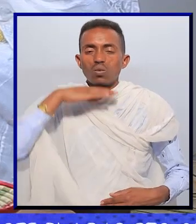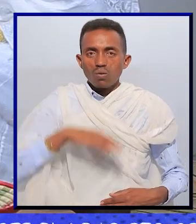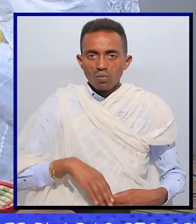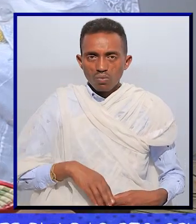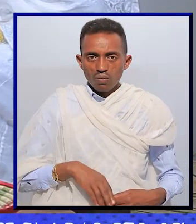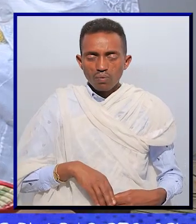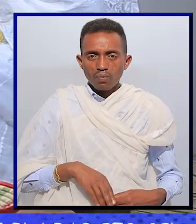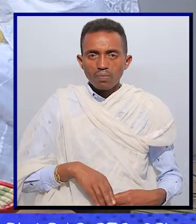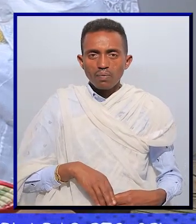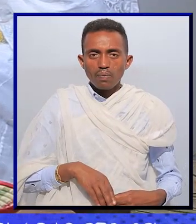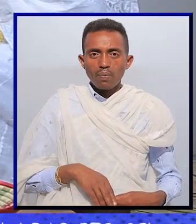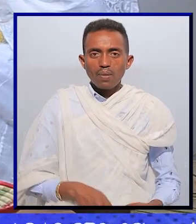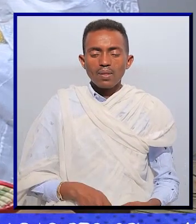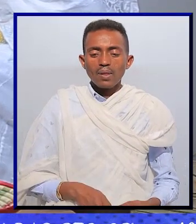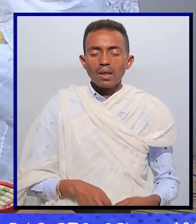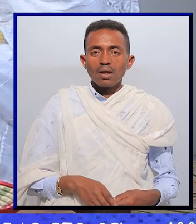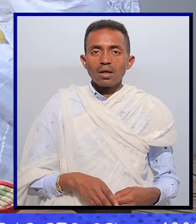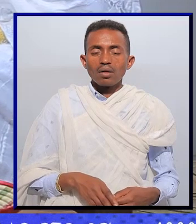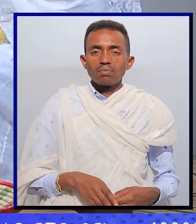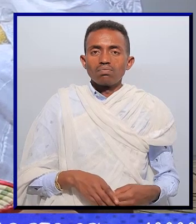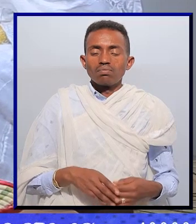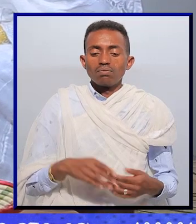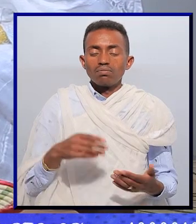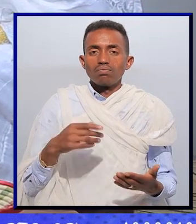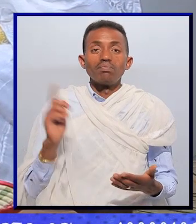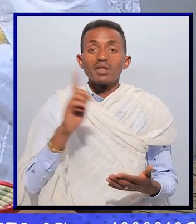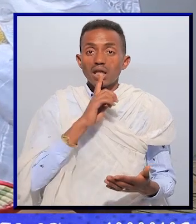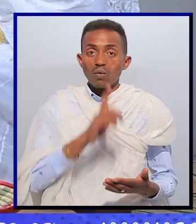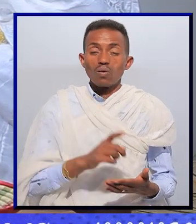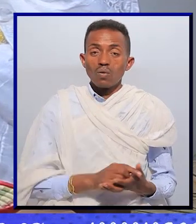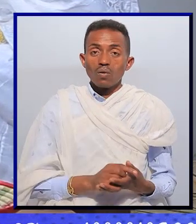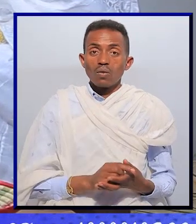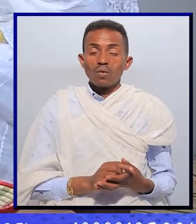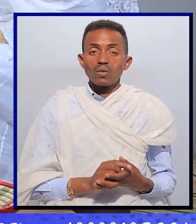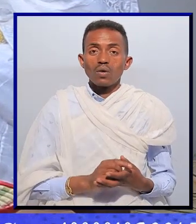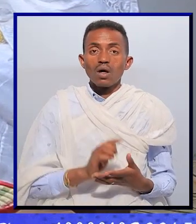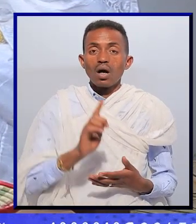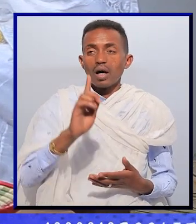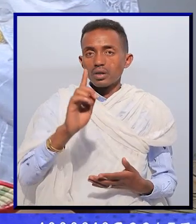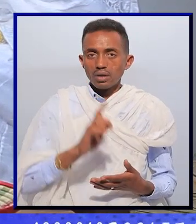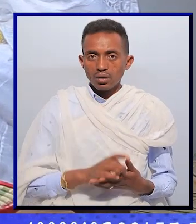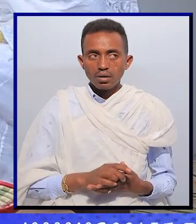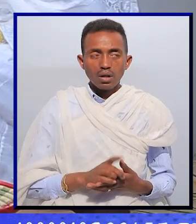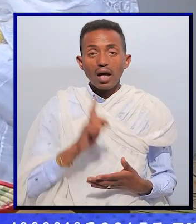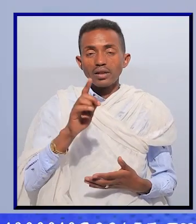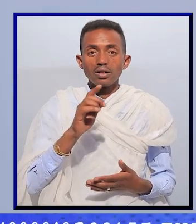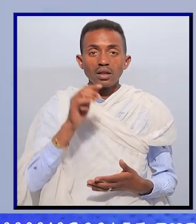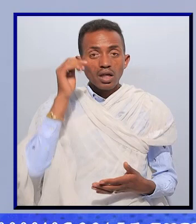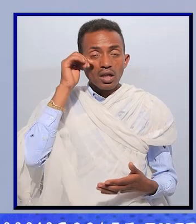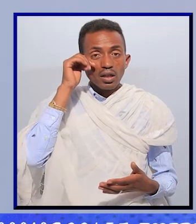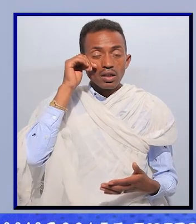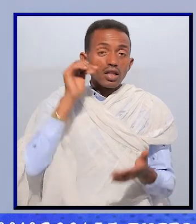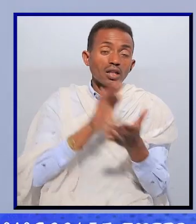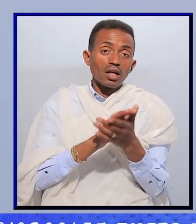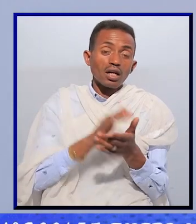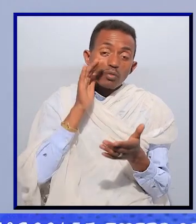እንግዲህ ምንድነው አንድ የትዳር አጋር ሚስቱን የሚያደርግላትን ነገር